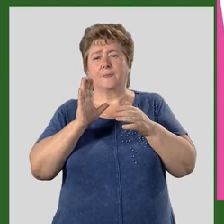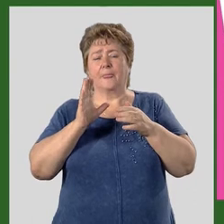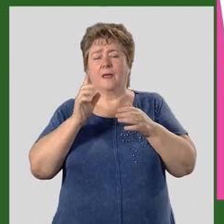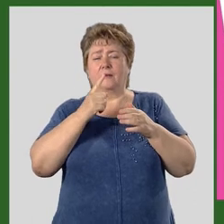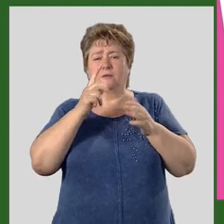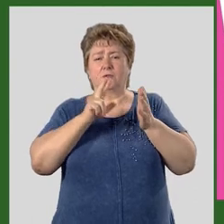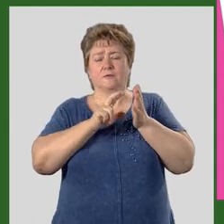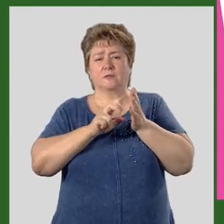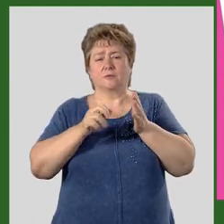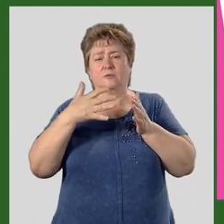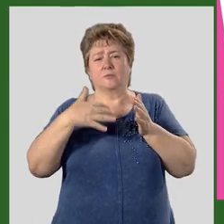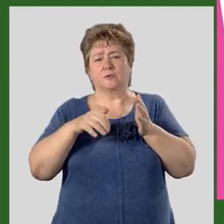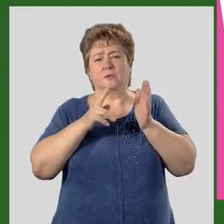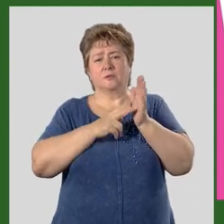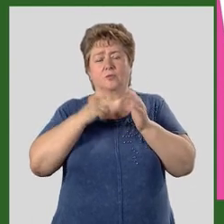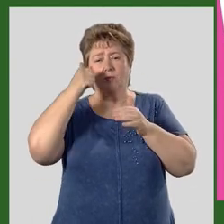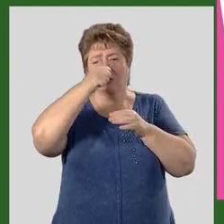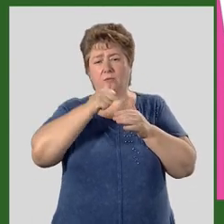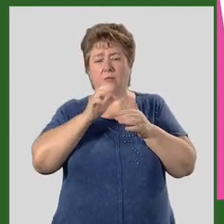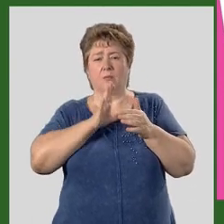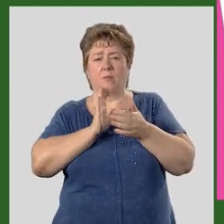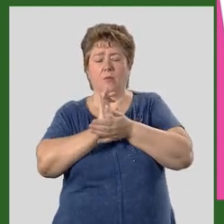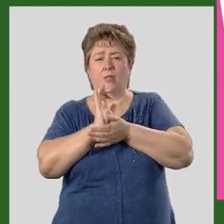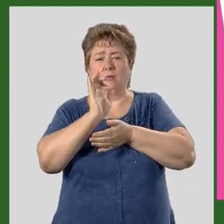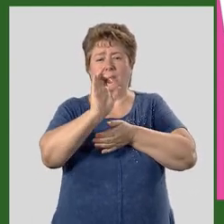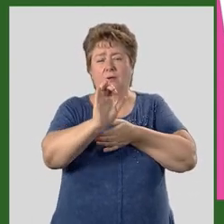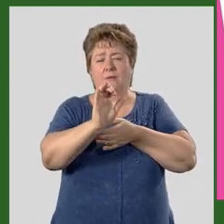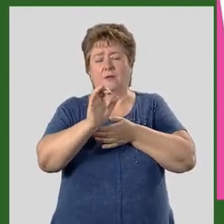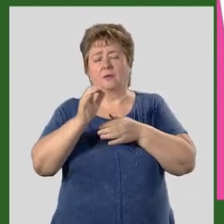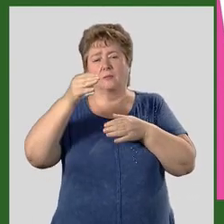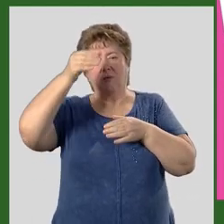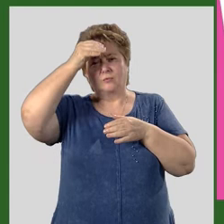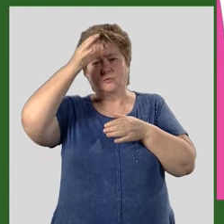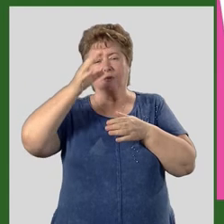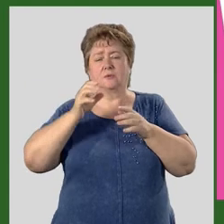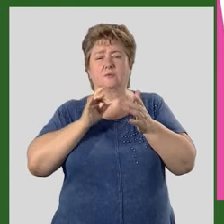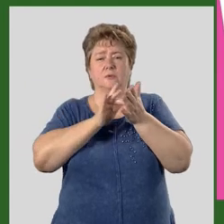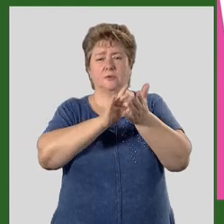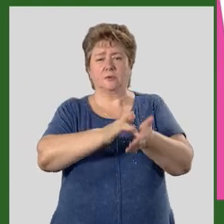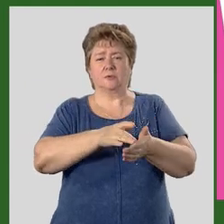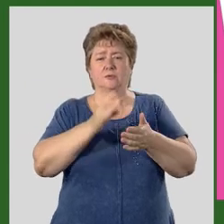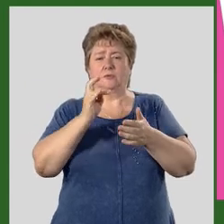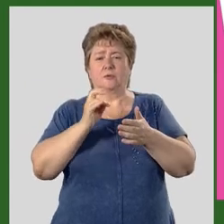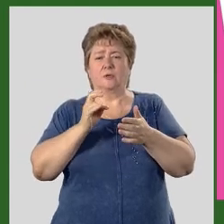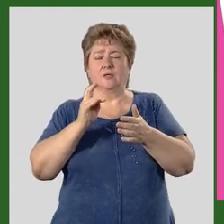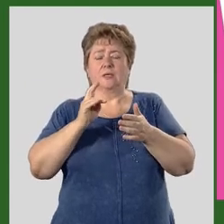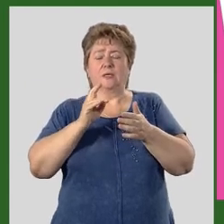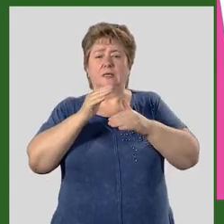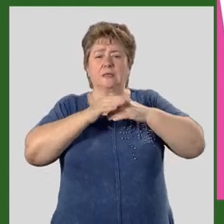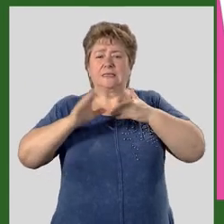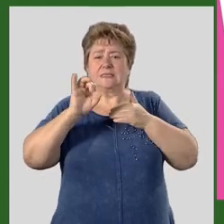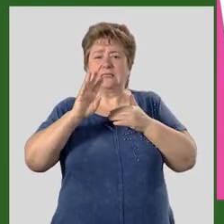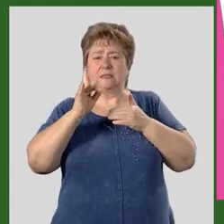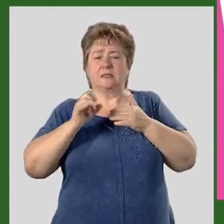в 1857 году был командирован ученую экспедицию на низовье